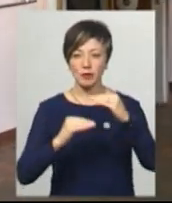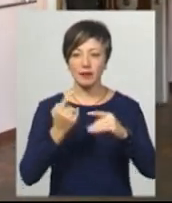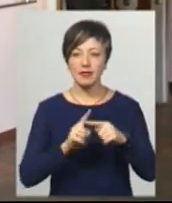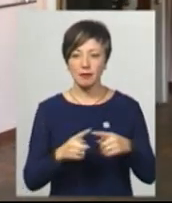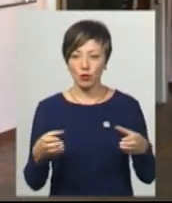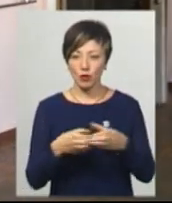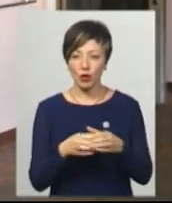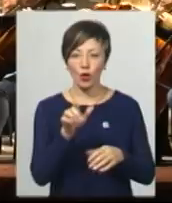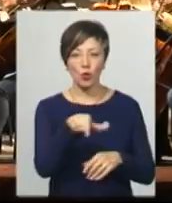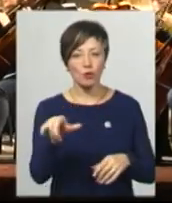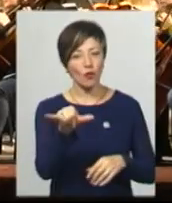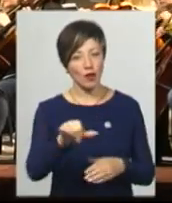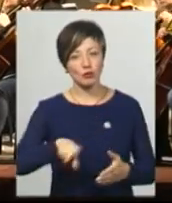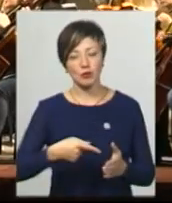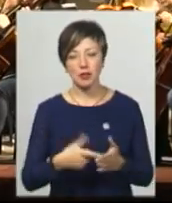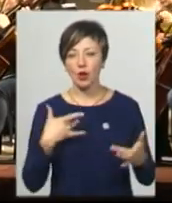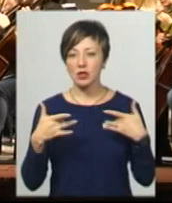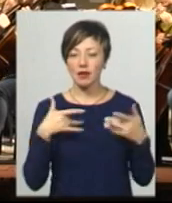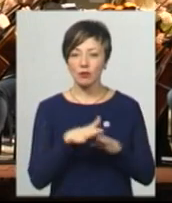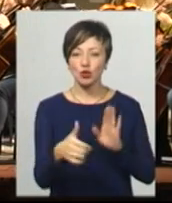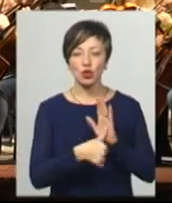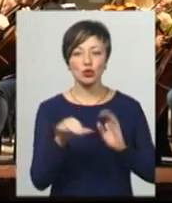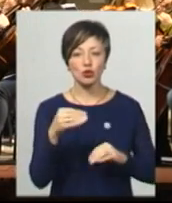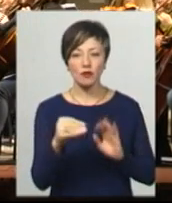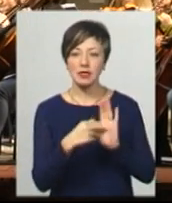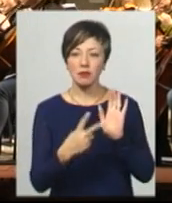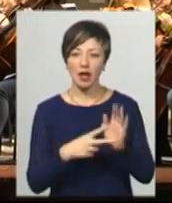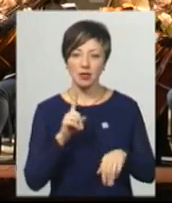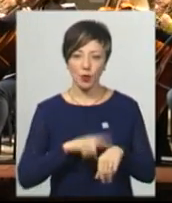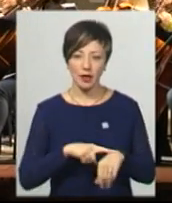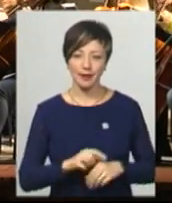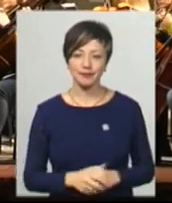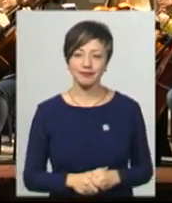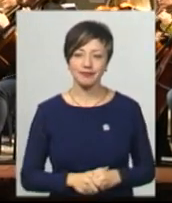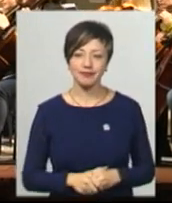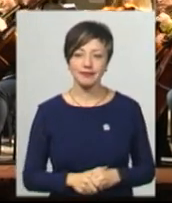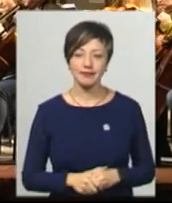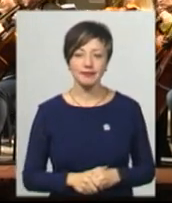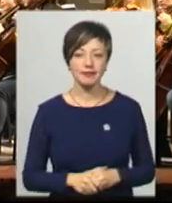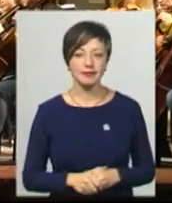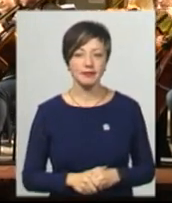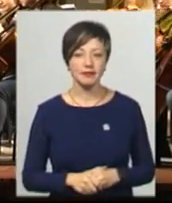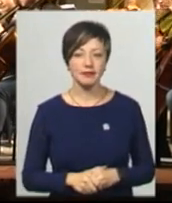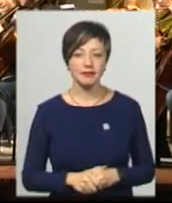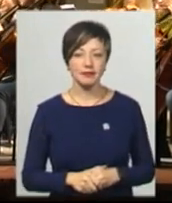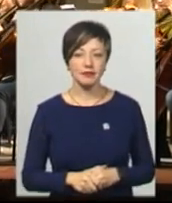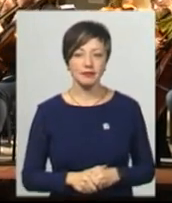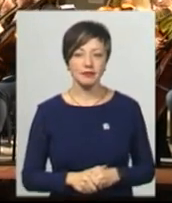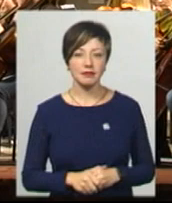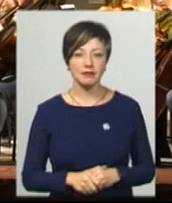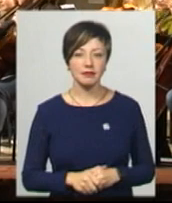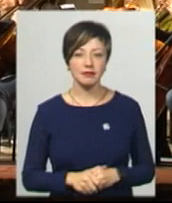цими людьми у вашому місті. Концерт відбудеться 6 жовтня о 17-й годині. Тетяна Ворожцова, Дем'ян Цегольник. Новини на